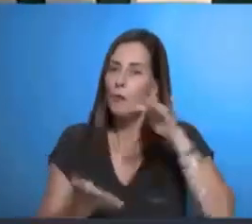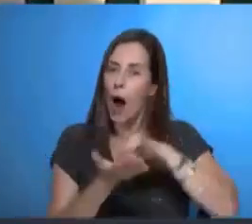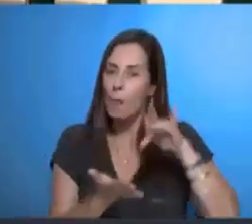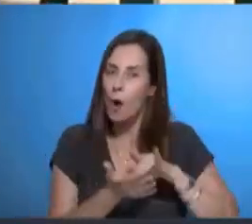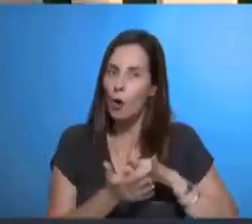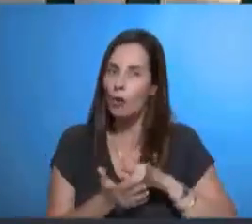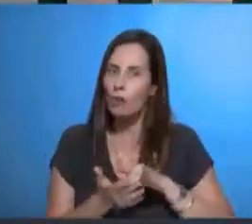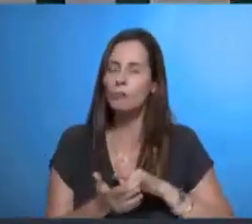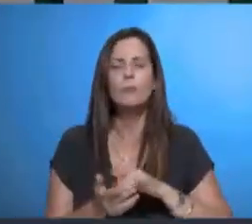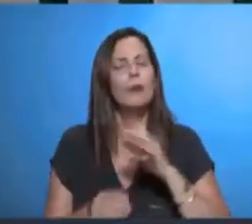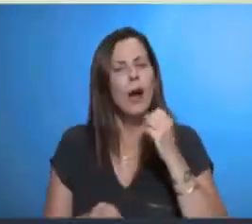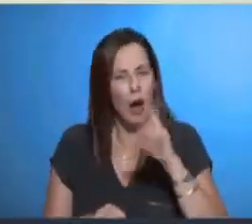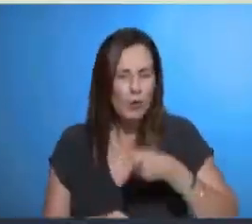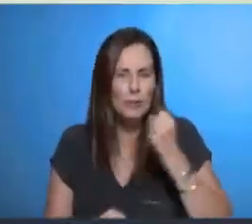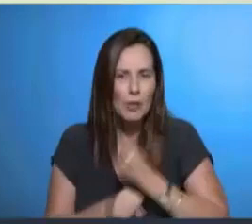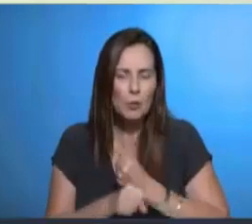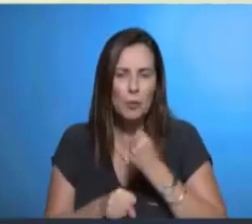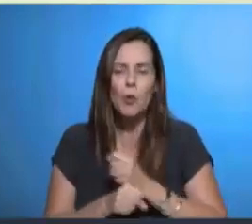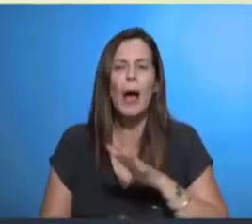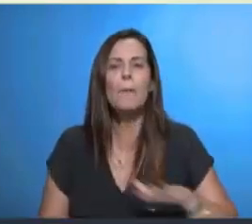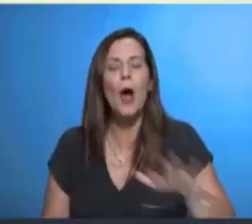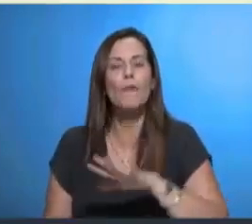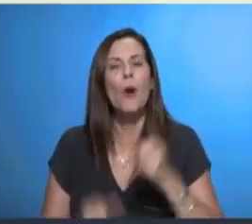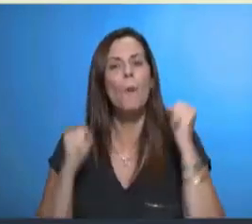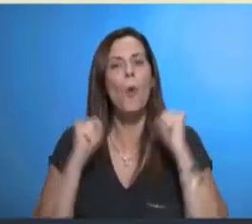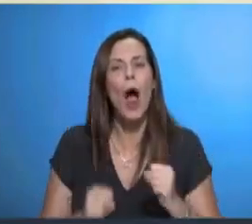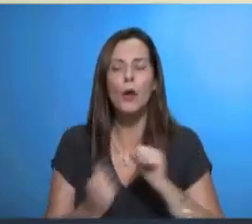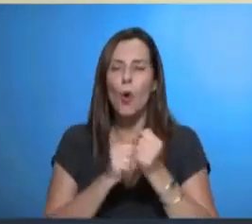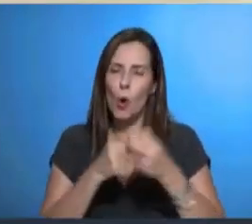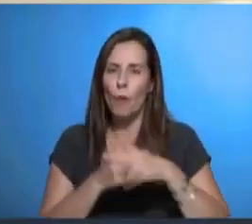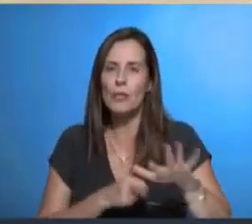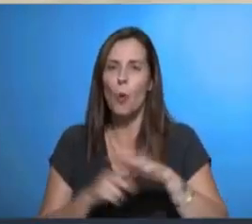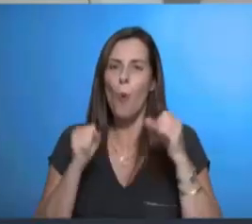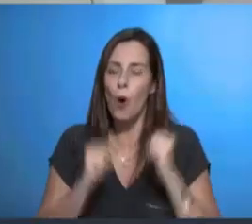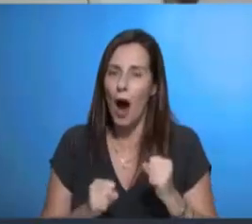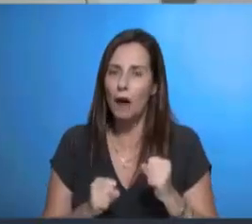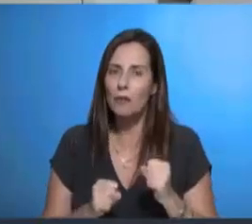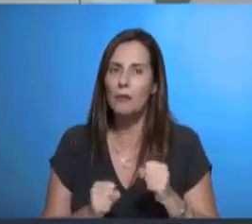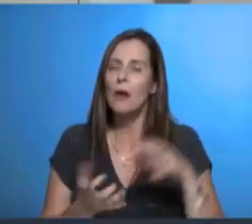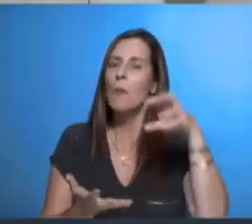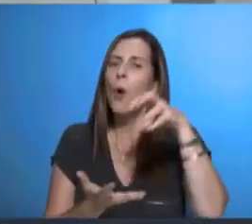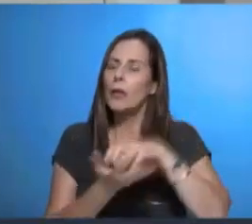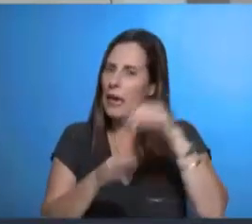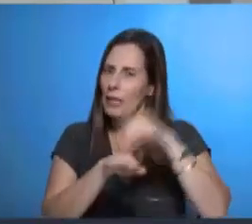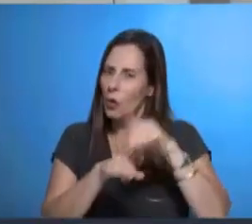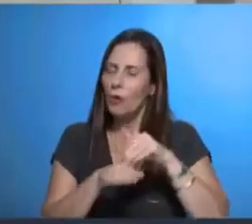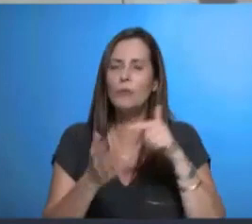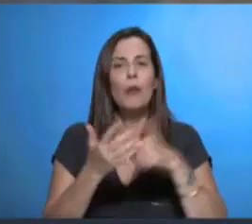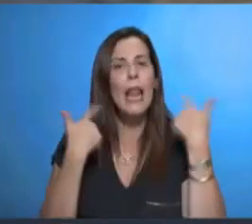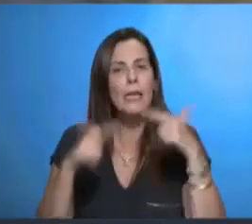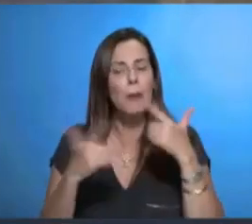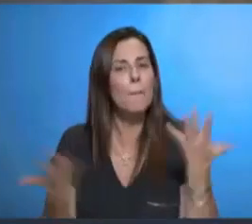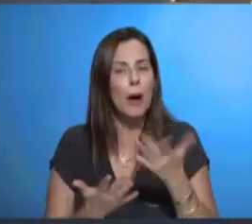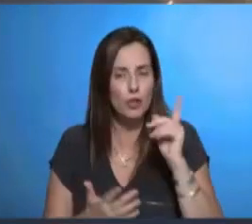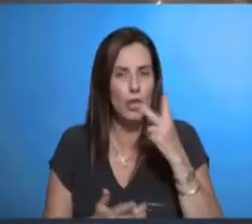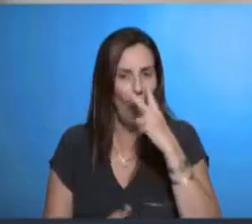היום לקיים פעילויות חינוך רק במרחבים מוגנים או בקרבתם, ומוקדי עדכון יפתחו לתושבים להסברים על מה